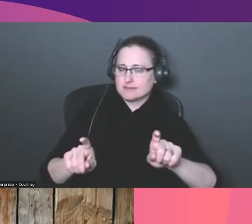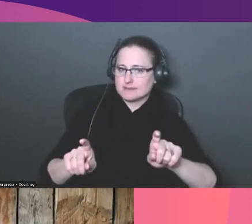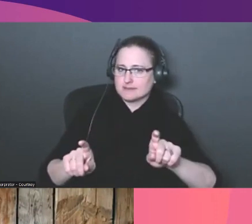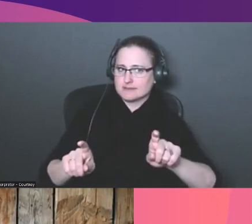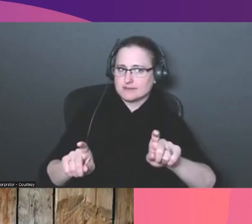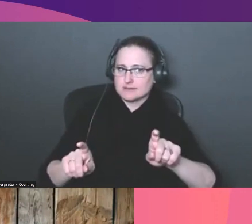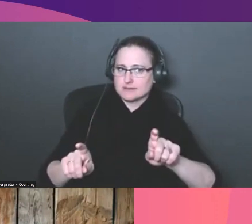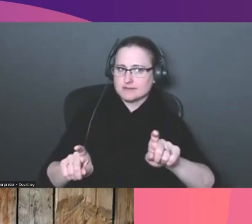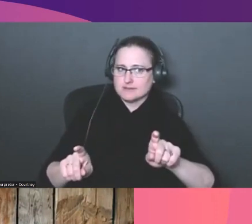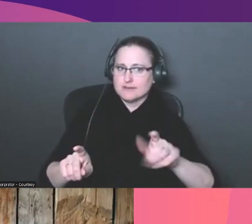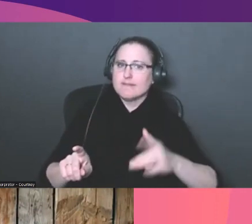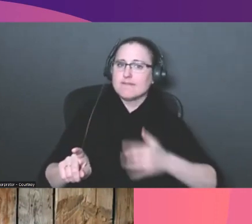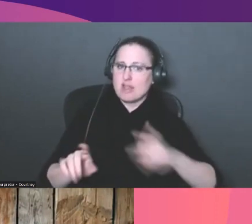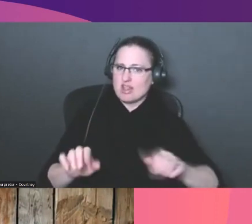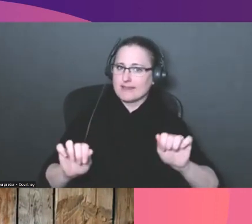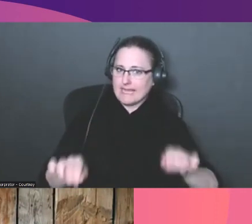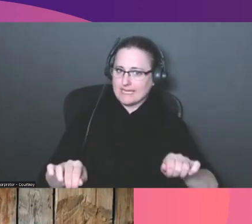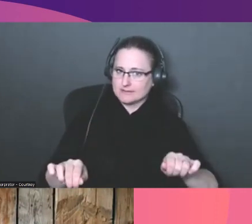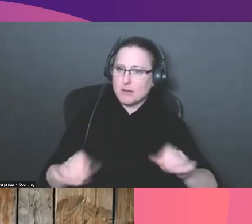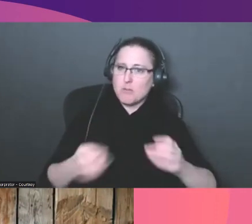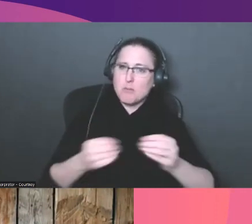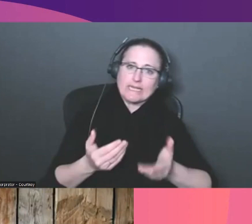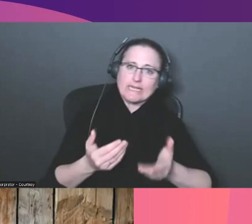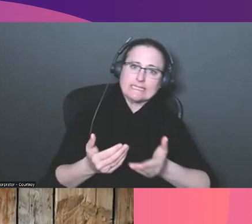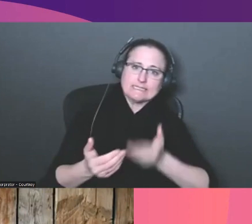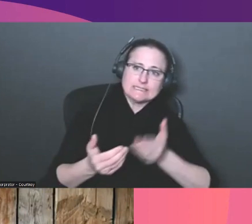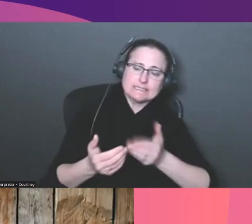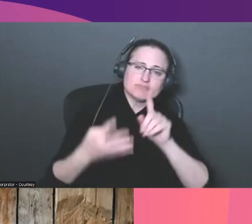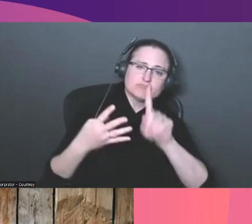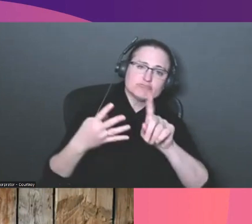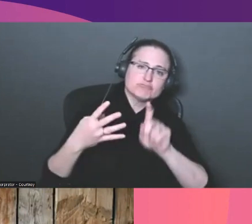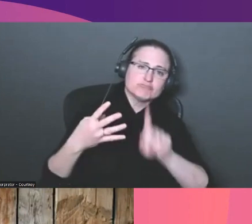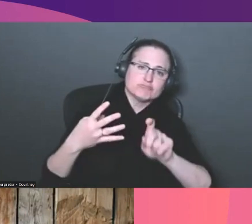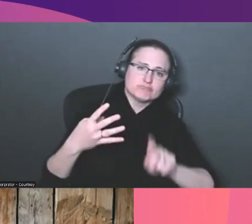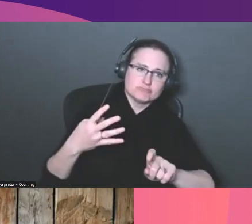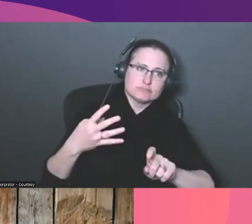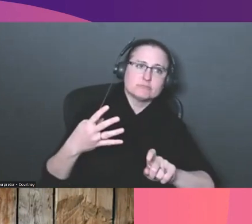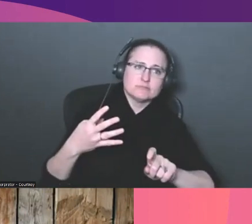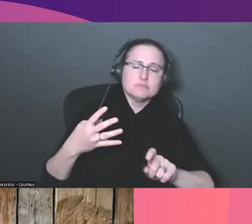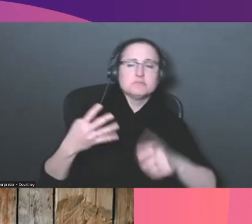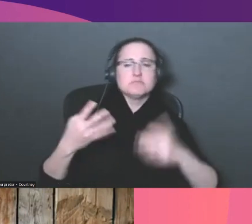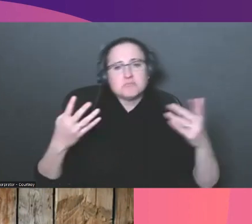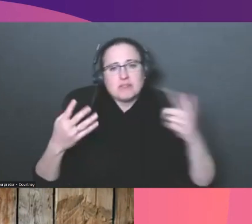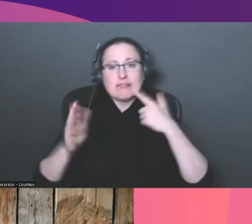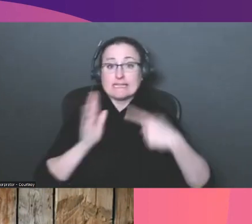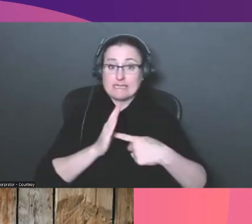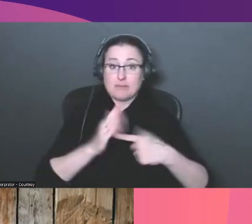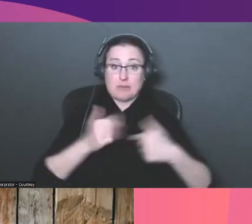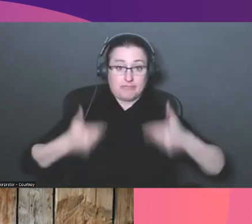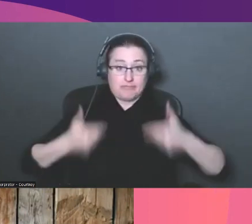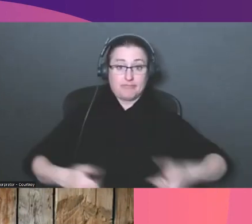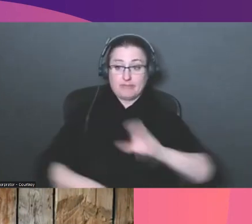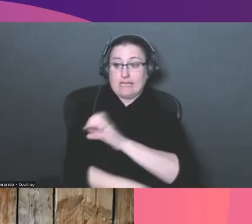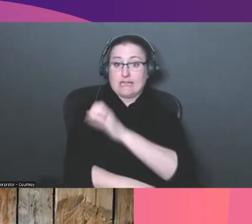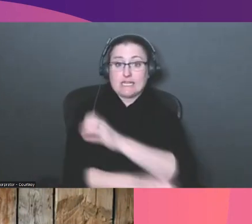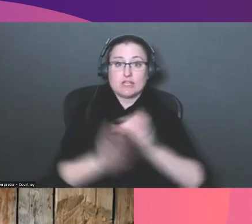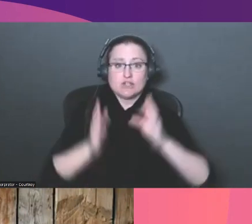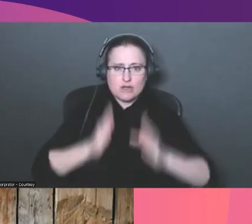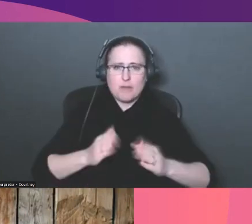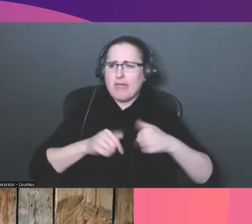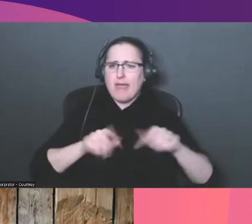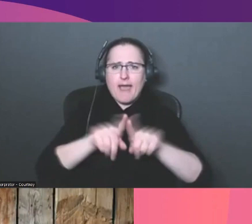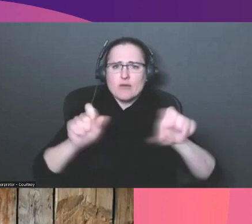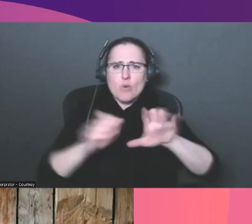de poser les bonnes questions, de les poser d'une façon où ce sera facile pour les cliniciens